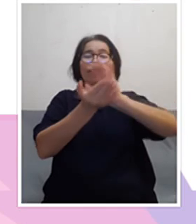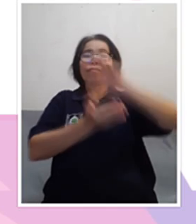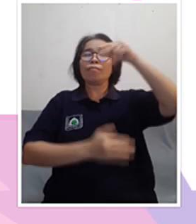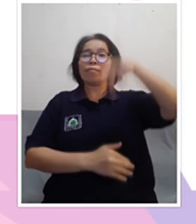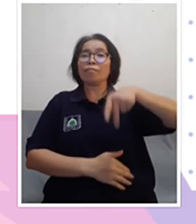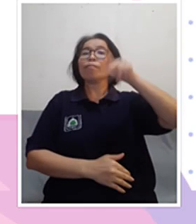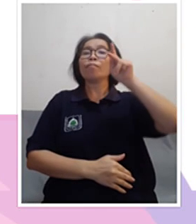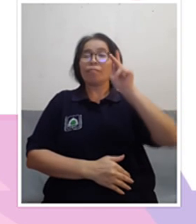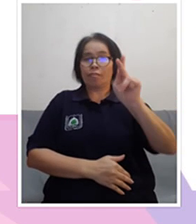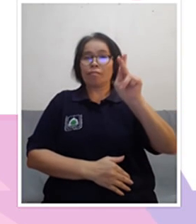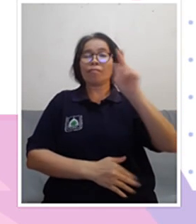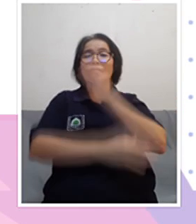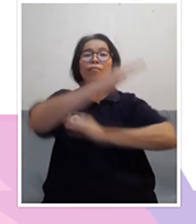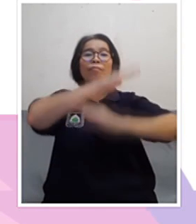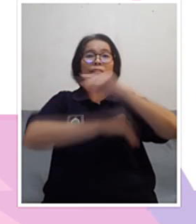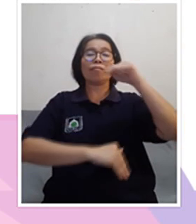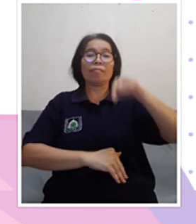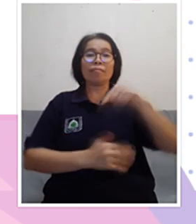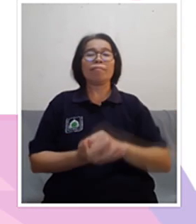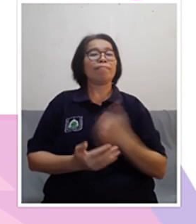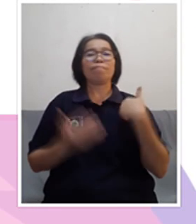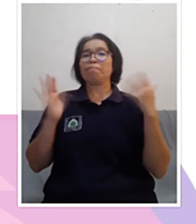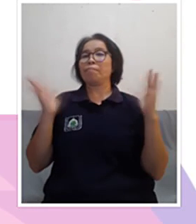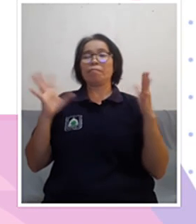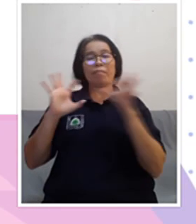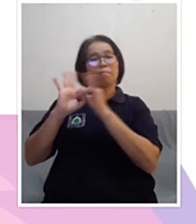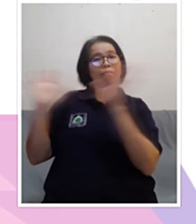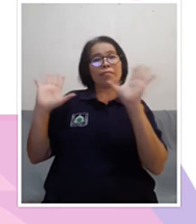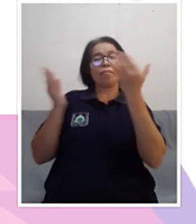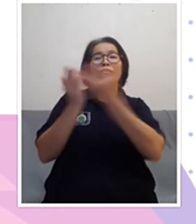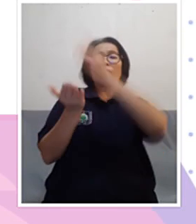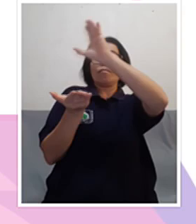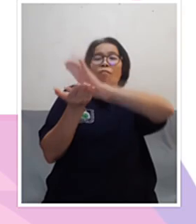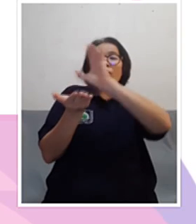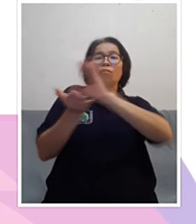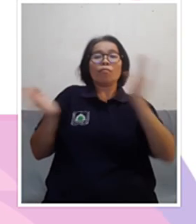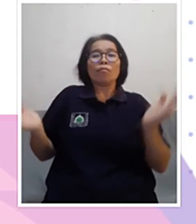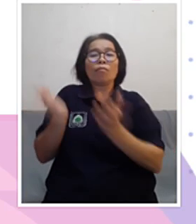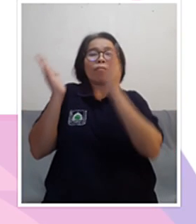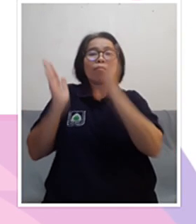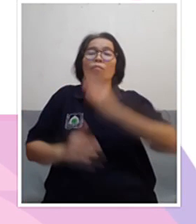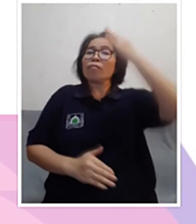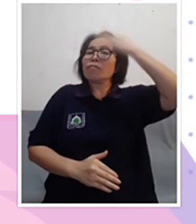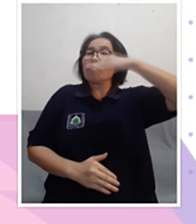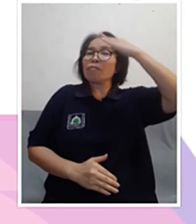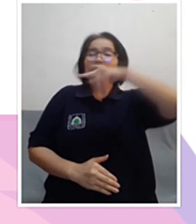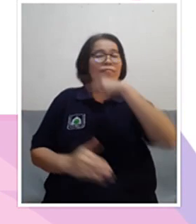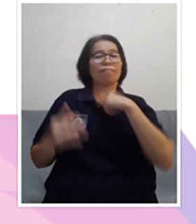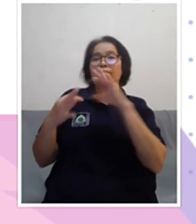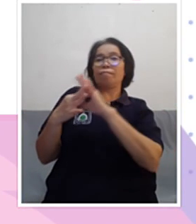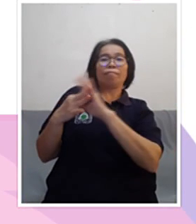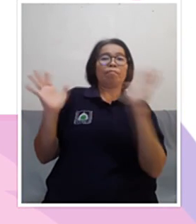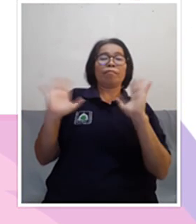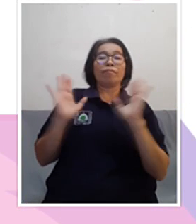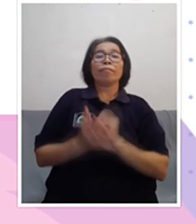เสริมและพัฒนาคุณภาพชีวิตคนพิการไม่มีส่วนเกี่ยวข้องกับกองทุนส่งเสริมและพัฒนาคุณภาพชีวิตคนตาบอดในประเ